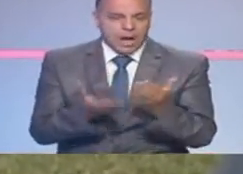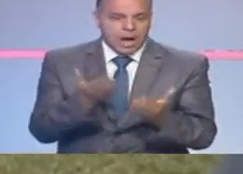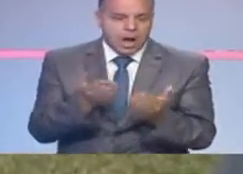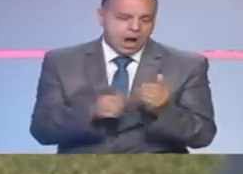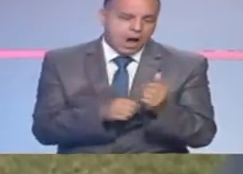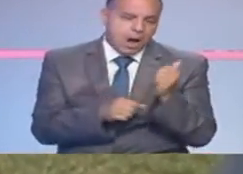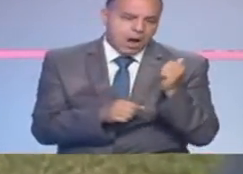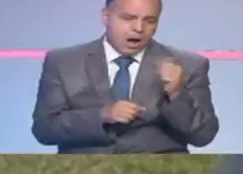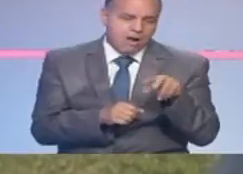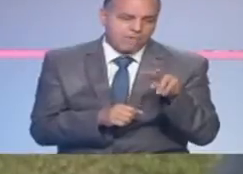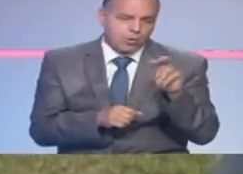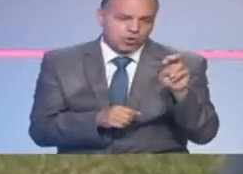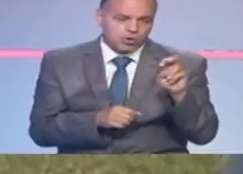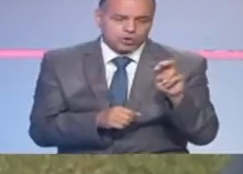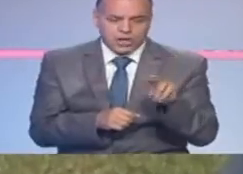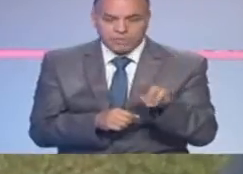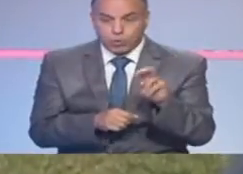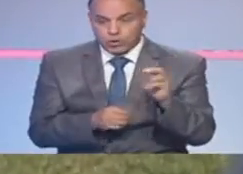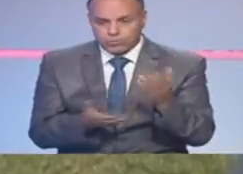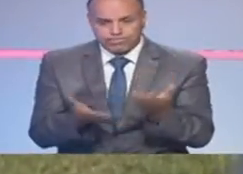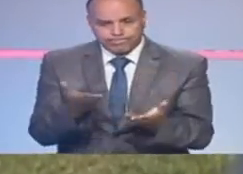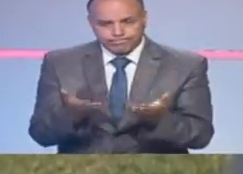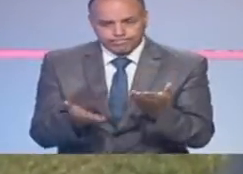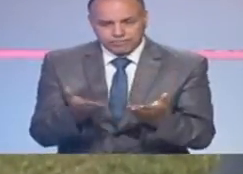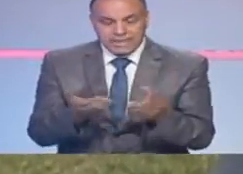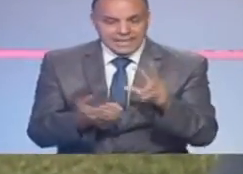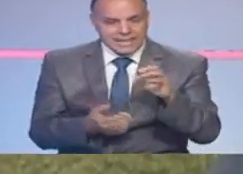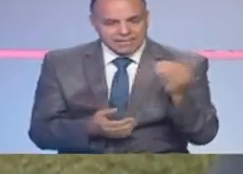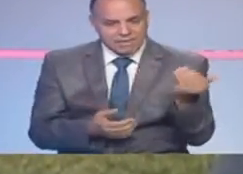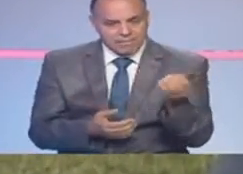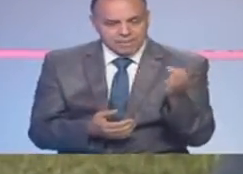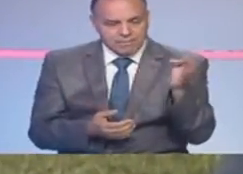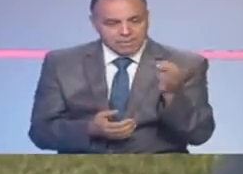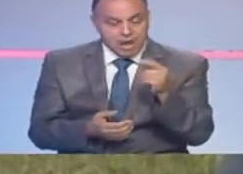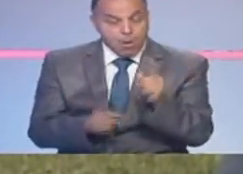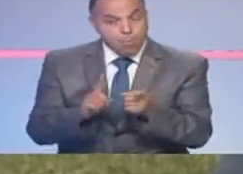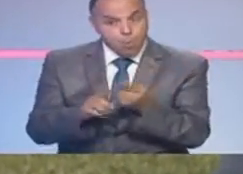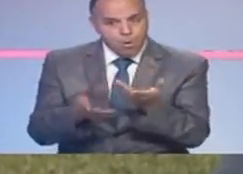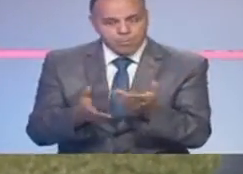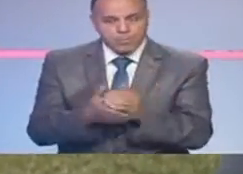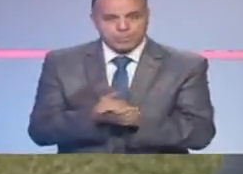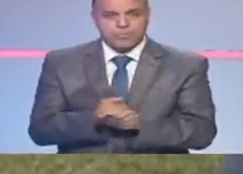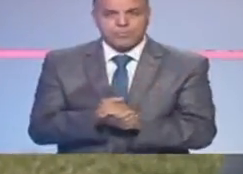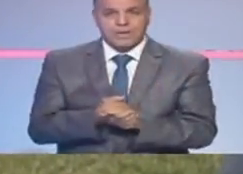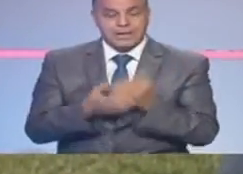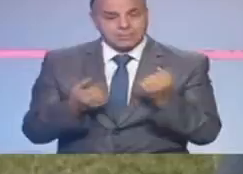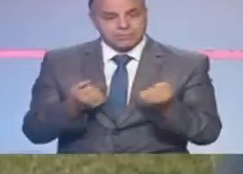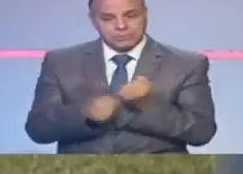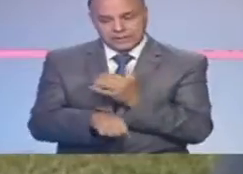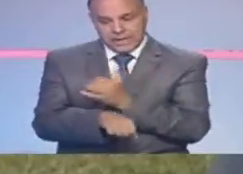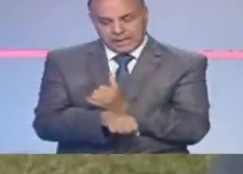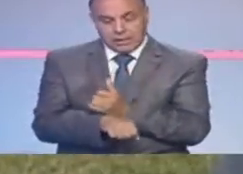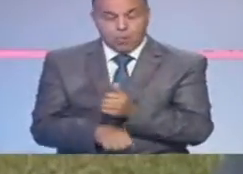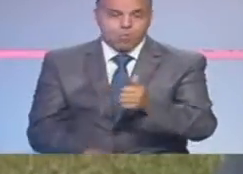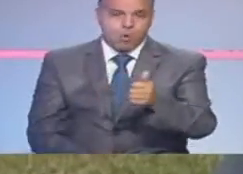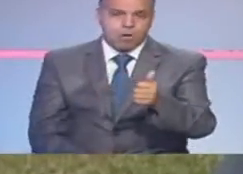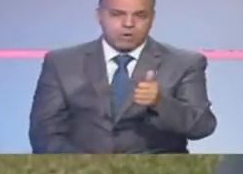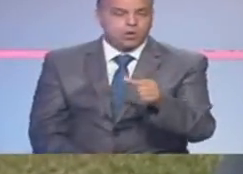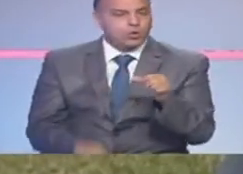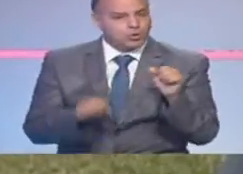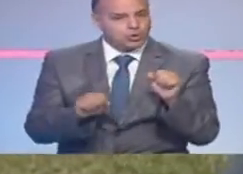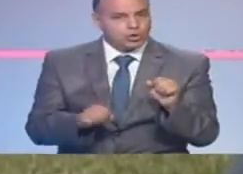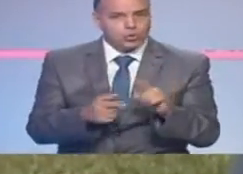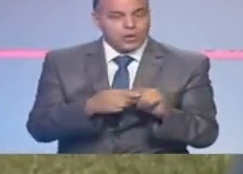الفين وعشرين بنسبه ثلاثين في المائه وهذا مهم جدا حمله التلقيح هذه الحال ست واماكن